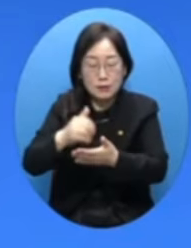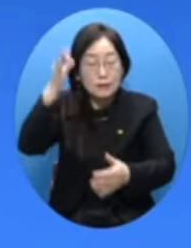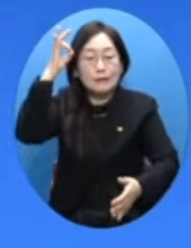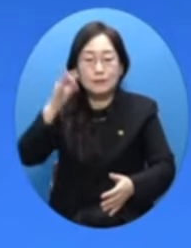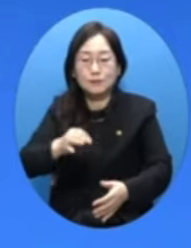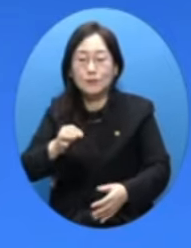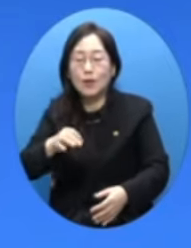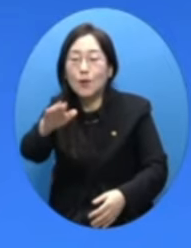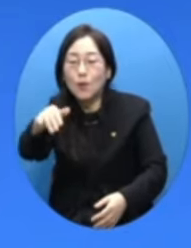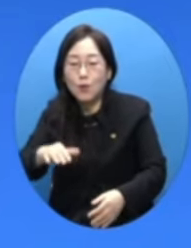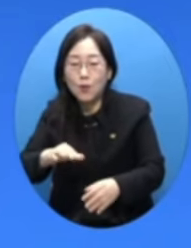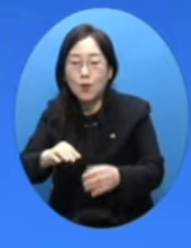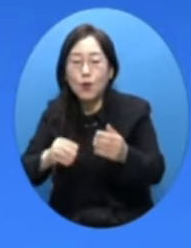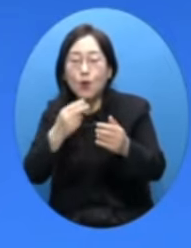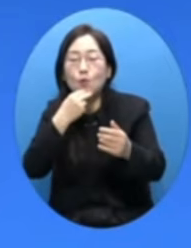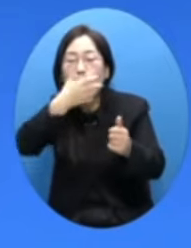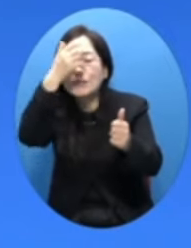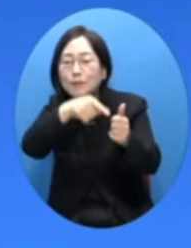요셉을 소개합니다.